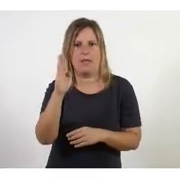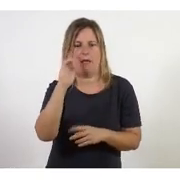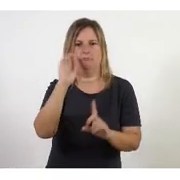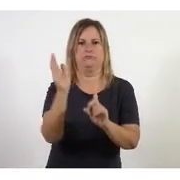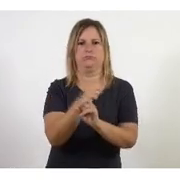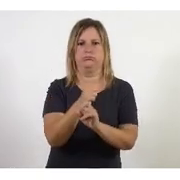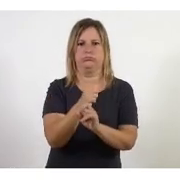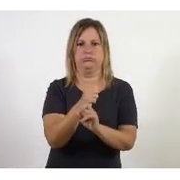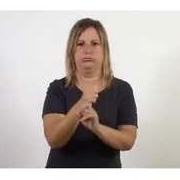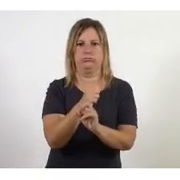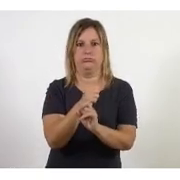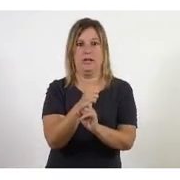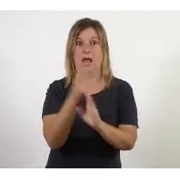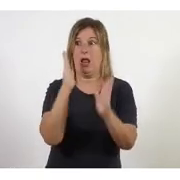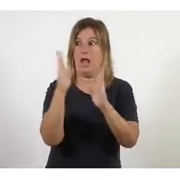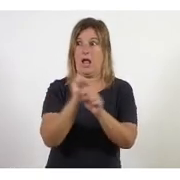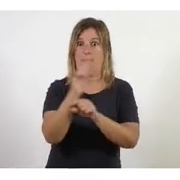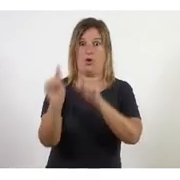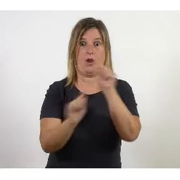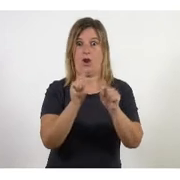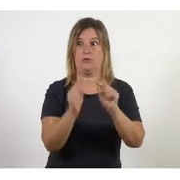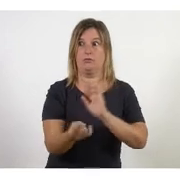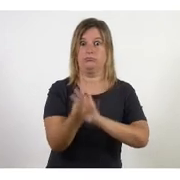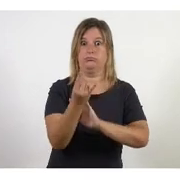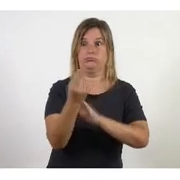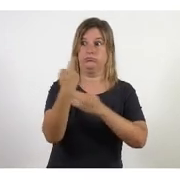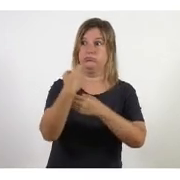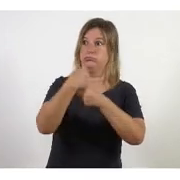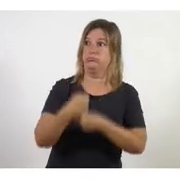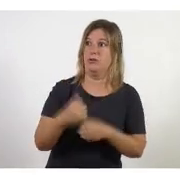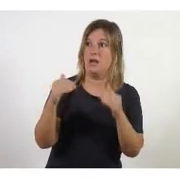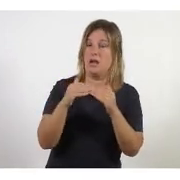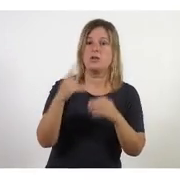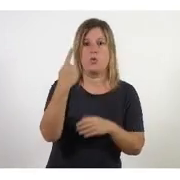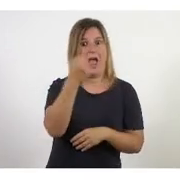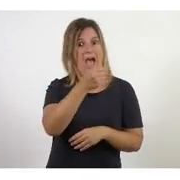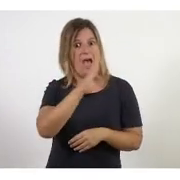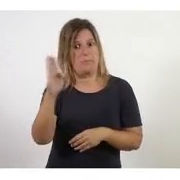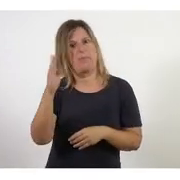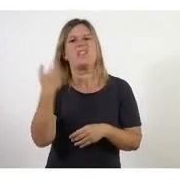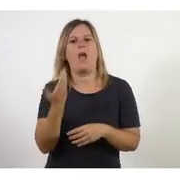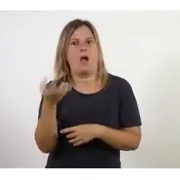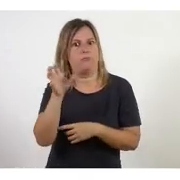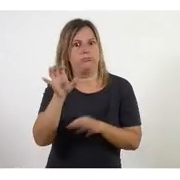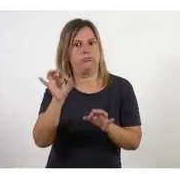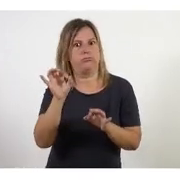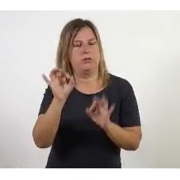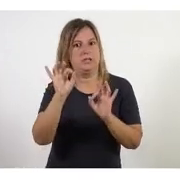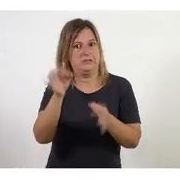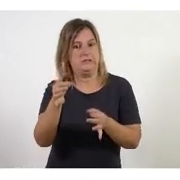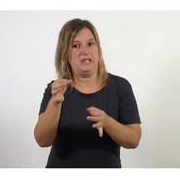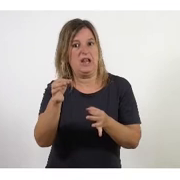precisament durant la pandèmia, durant el confinament, una aplicació que ja fa molts anys que estava publicada als mercats